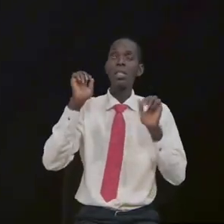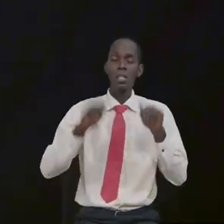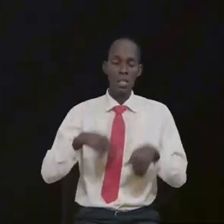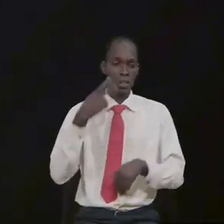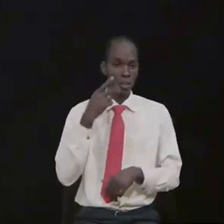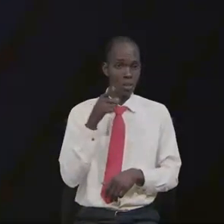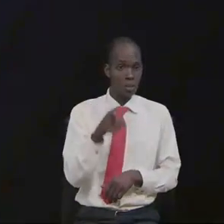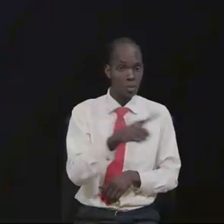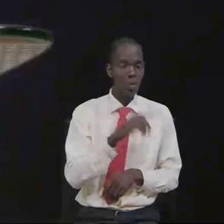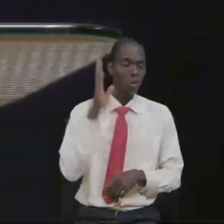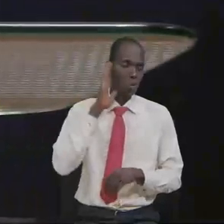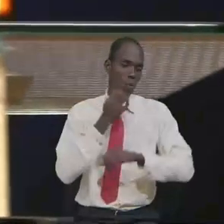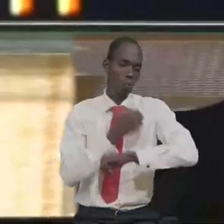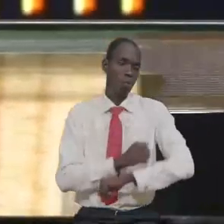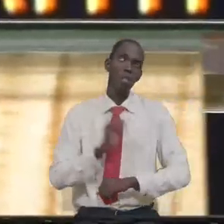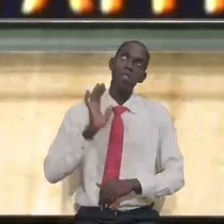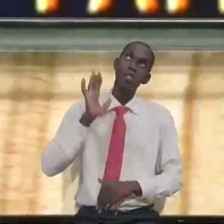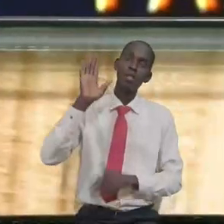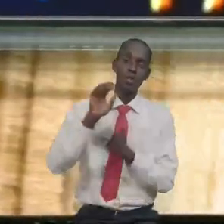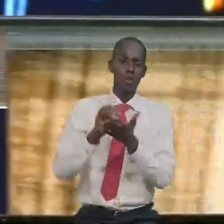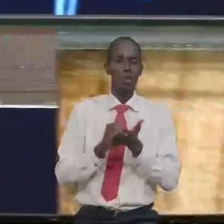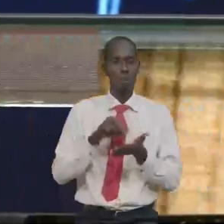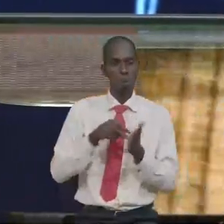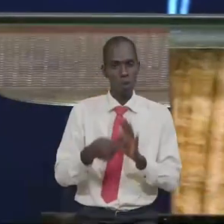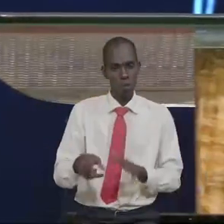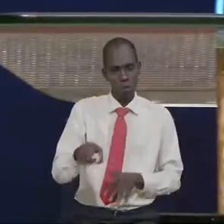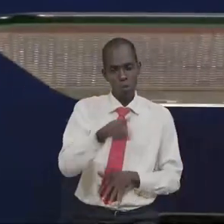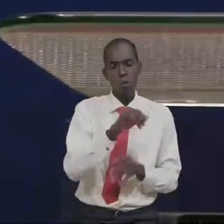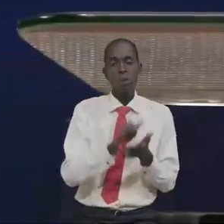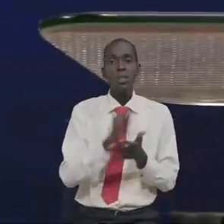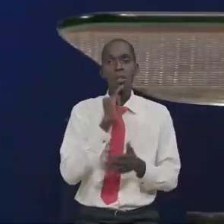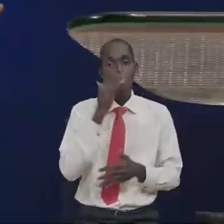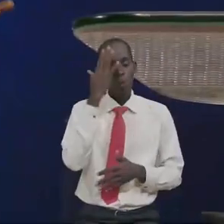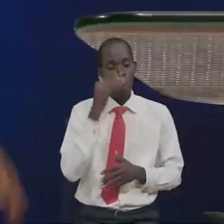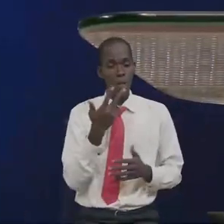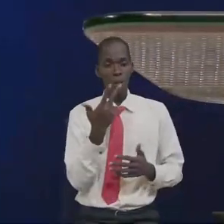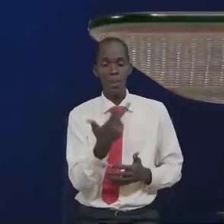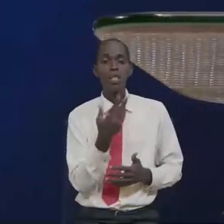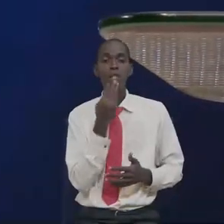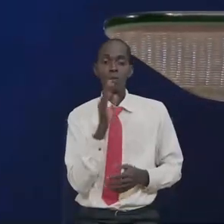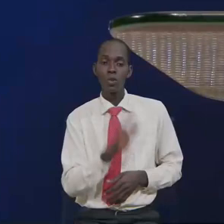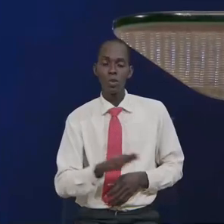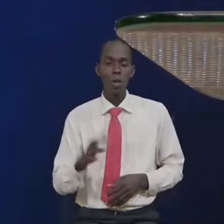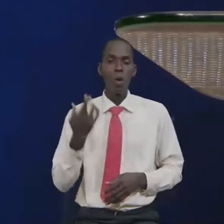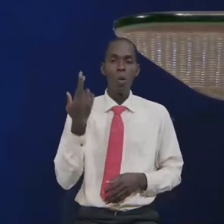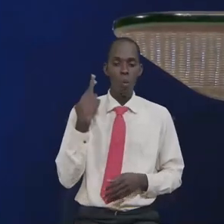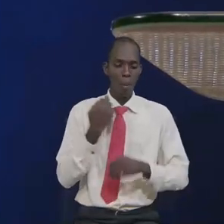il protège les siens. C'est pourquoi nous avons Shadrach, Meshach et Abednego préservés